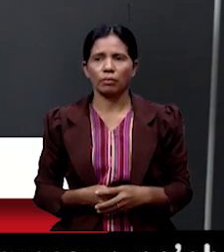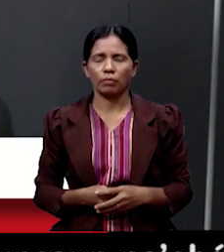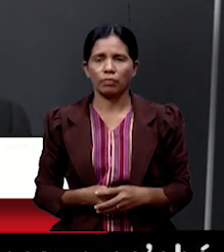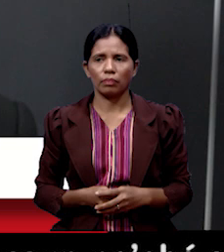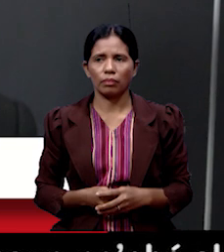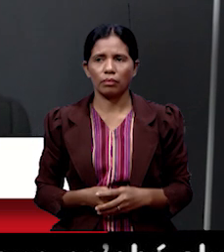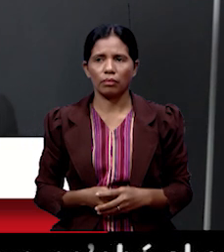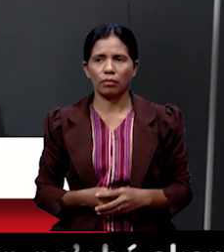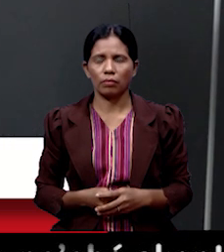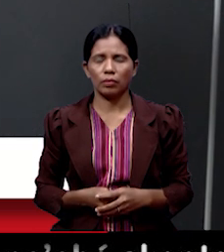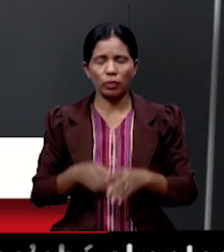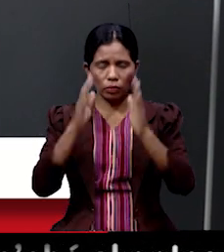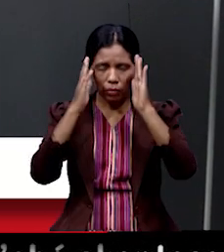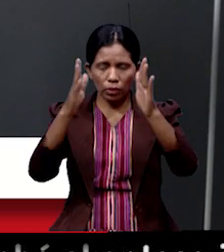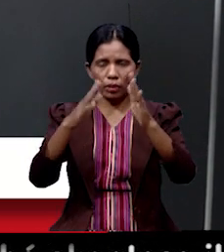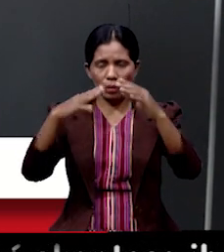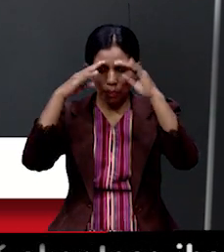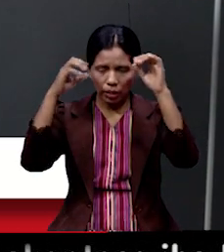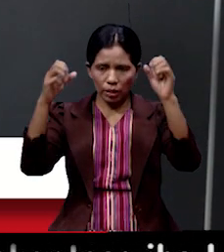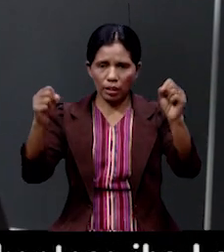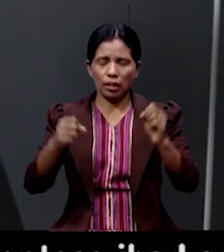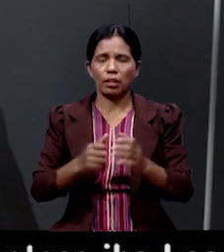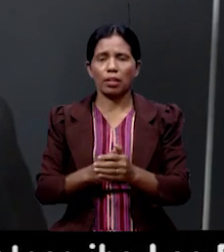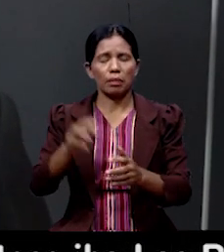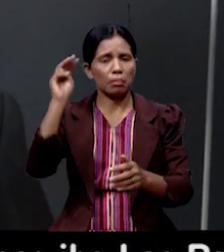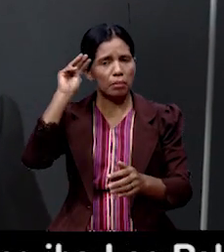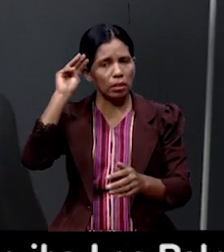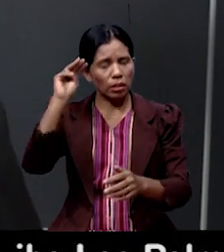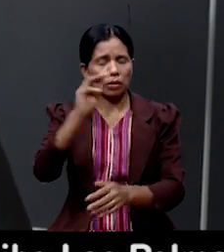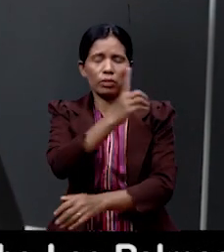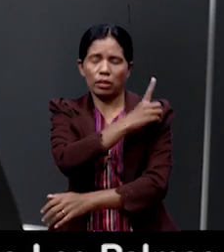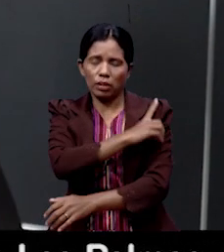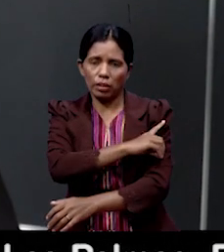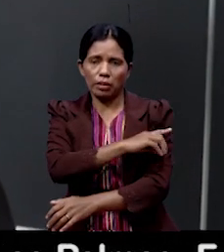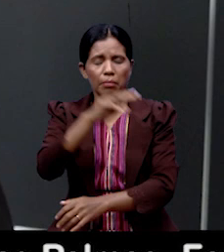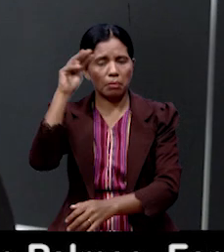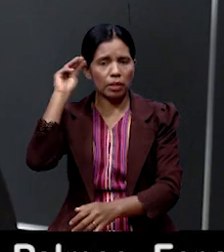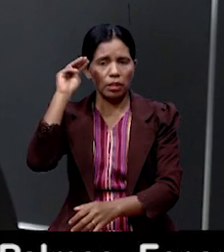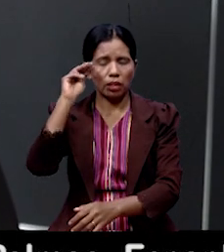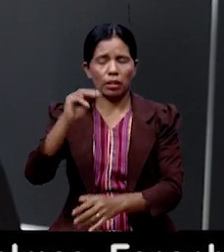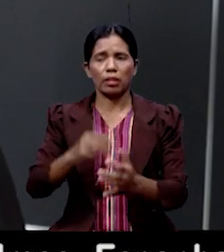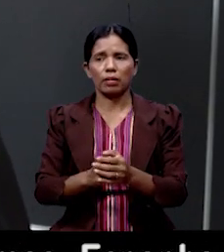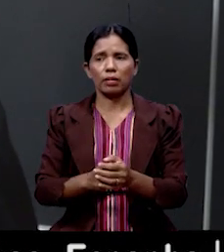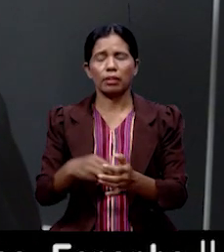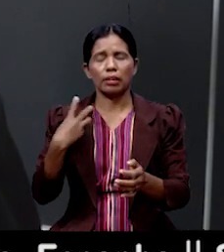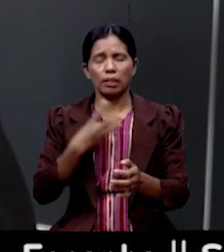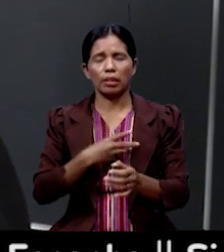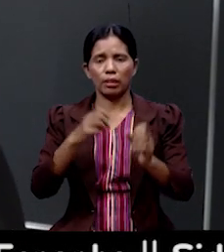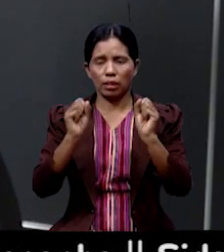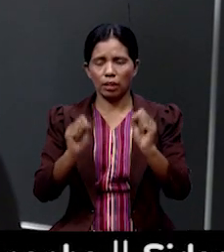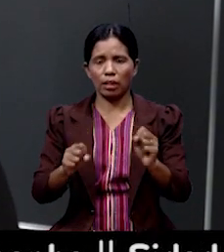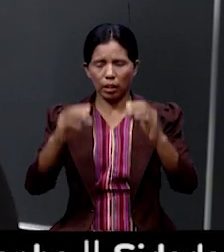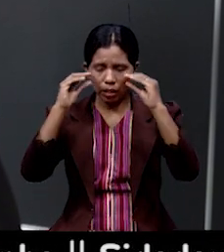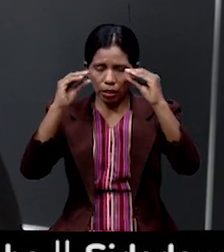perhatian Bapak Presiden, Dewan Menteri, Menteri Pertahanan, Perdana Menteri, bahwa kita harus mendidik masyarakat